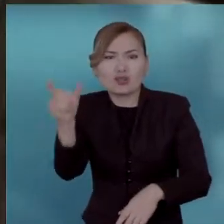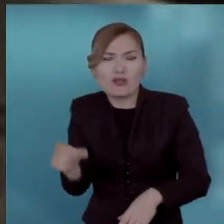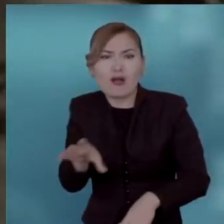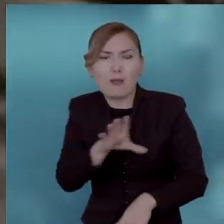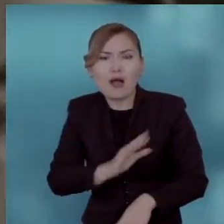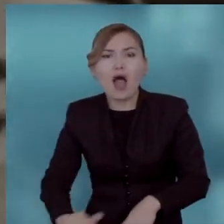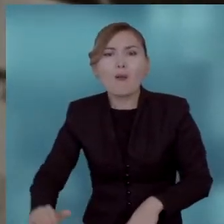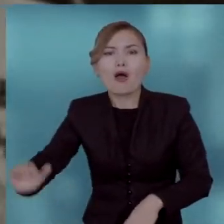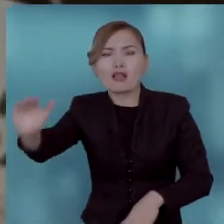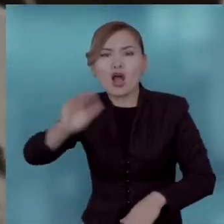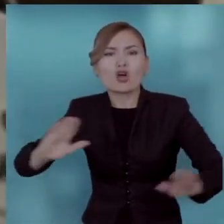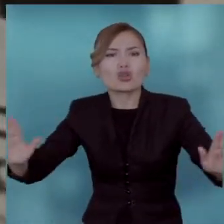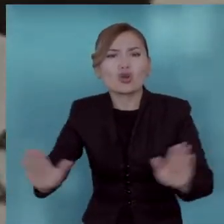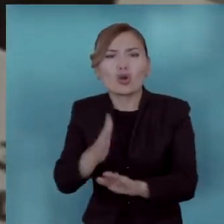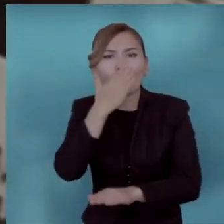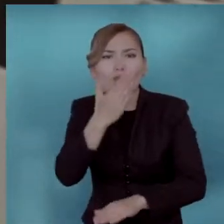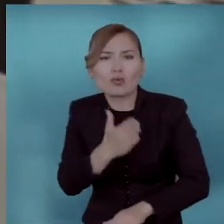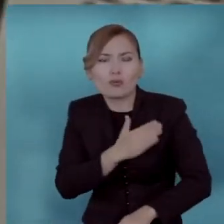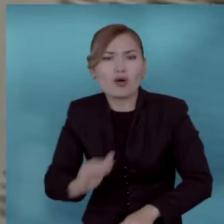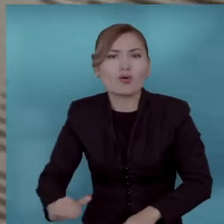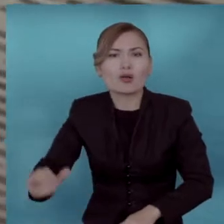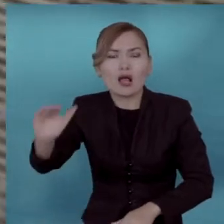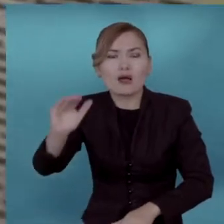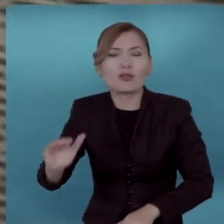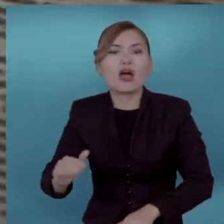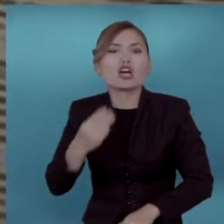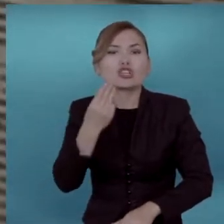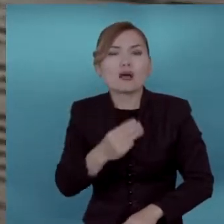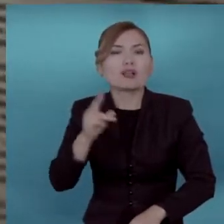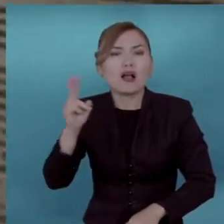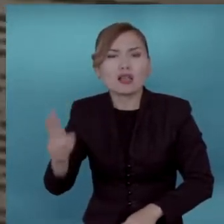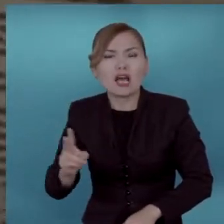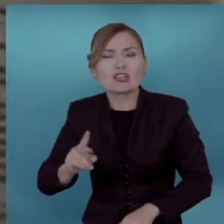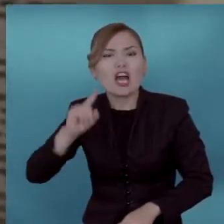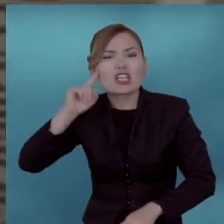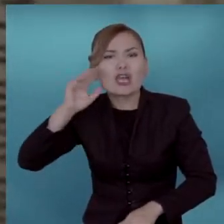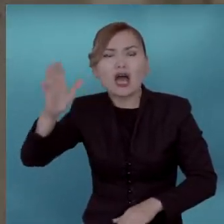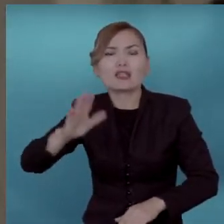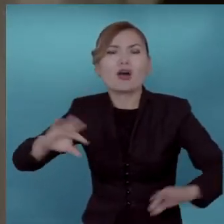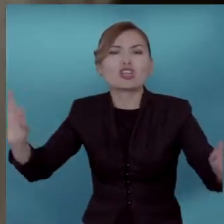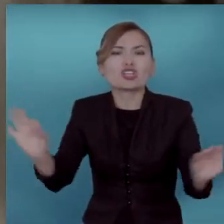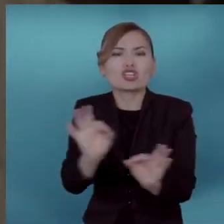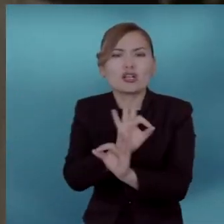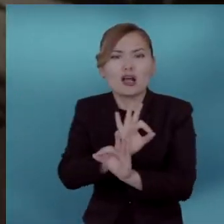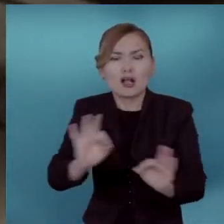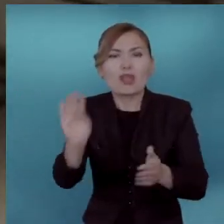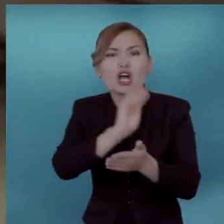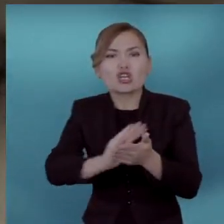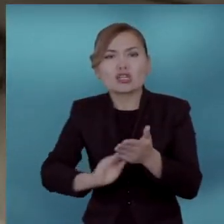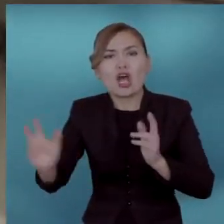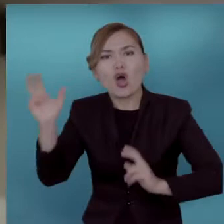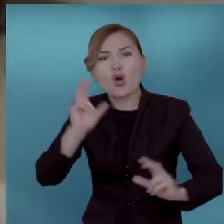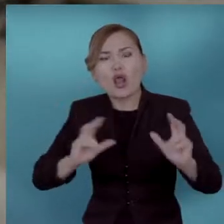ол бала күнінен шығармашылыққа құштар болған. Шәмші Қалдаяқов ең танымал шығармаларын Құрманғазы атындағы